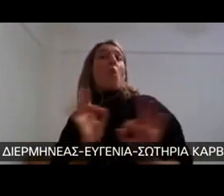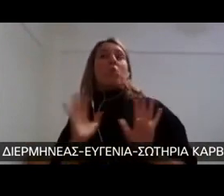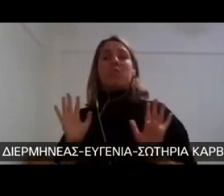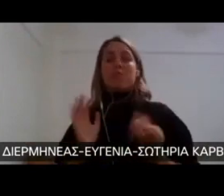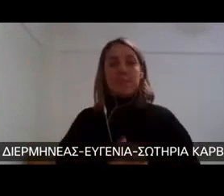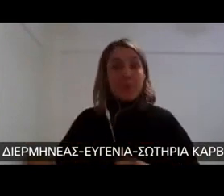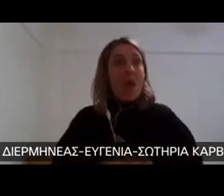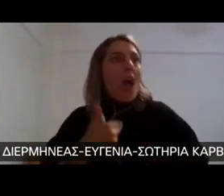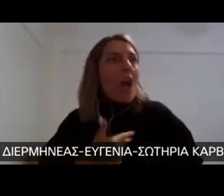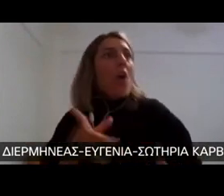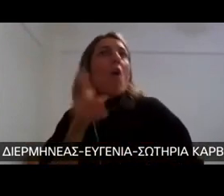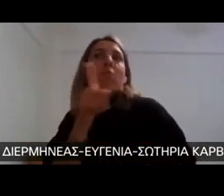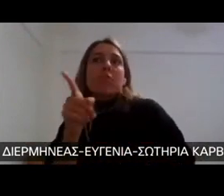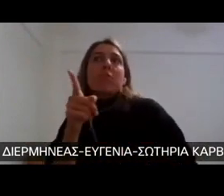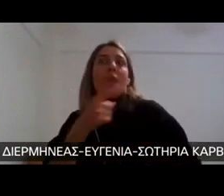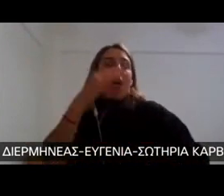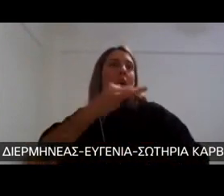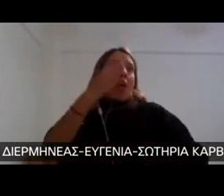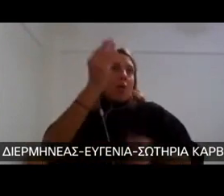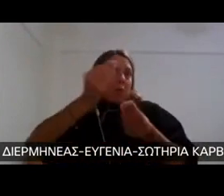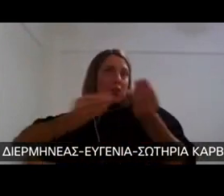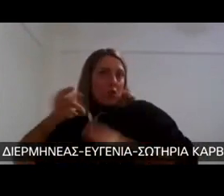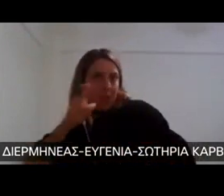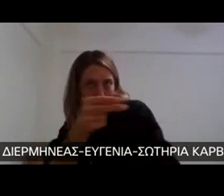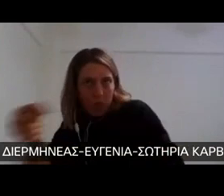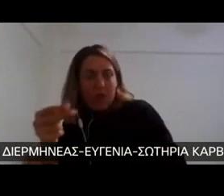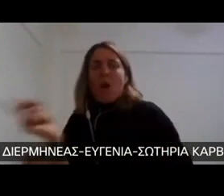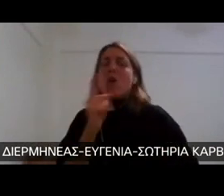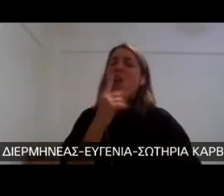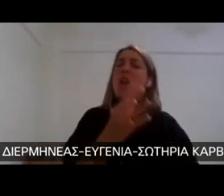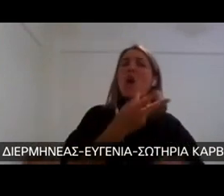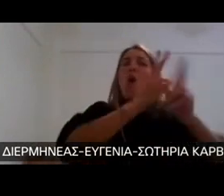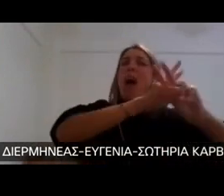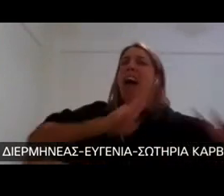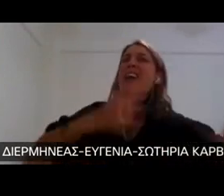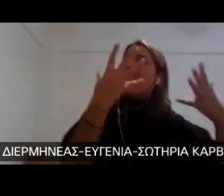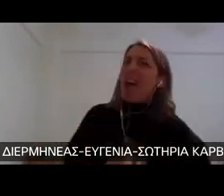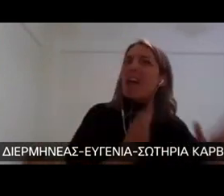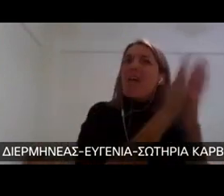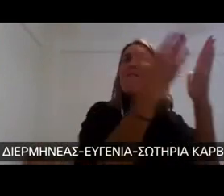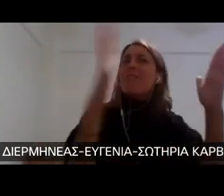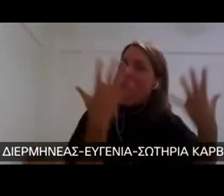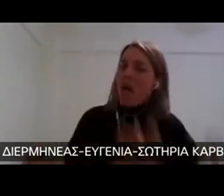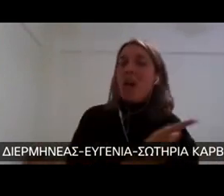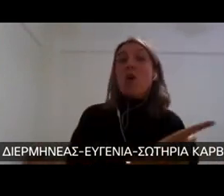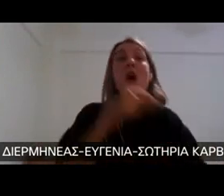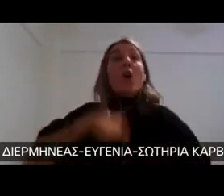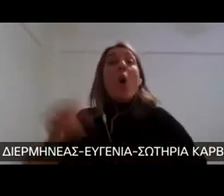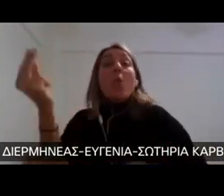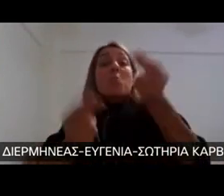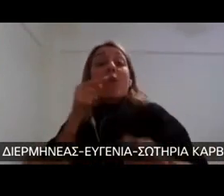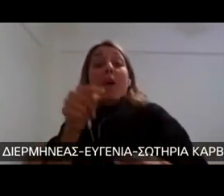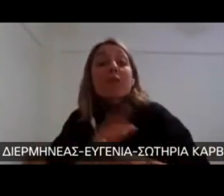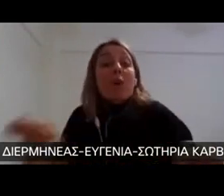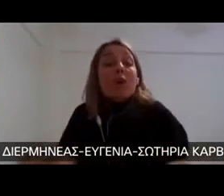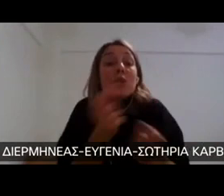για την ύπαρξη αυτών, γιατί υπάρχει εκτενέστατη βιβλιογραφία. Εγώ θα επεκταθώ σε τι μπορούμε να κάνουμε για αυτό το πρόβλημα.